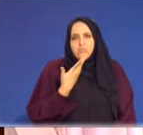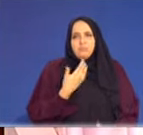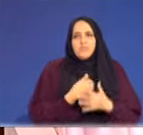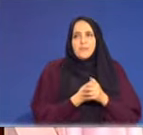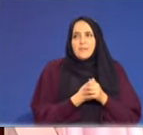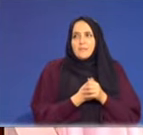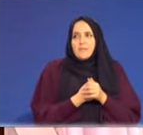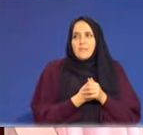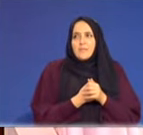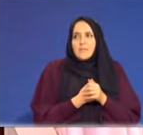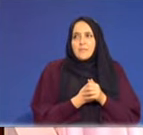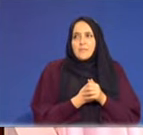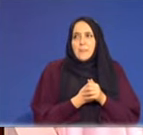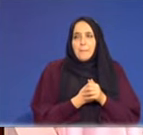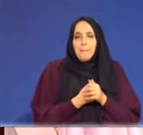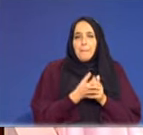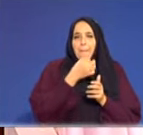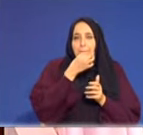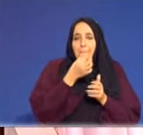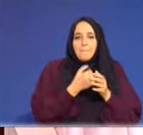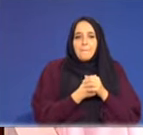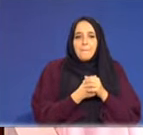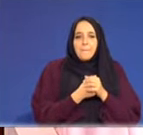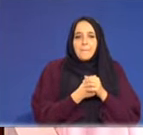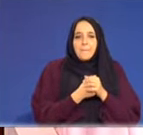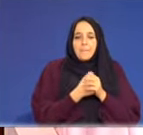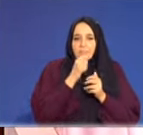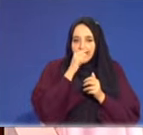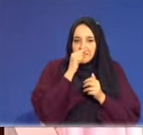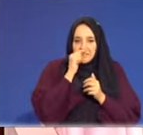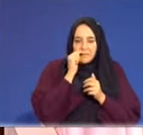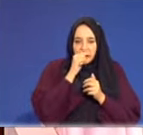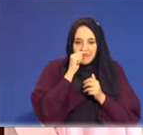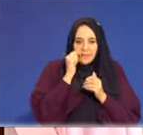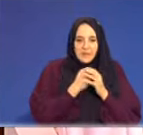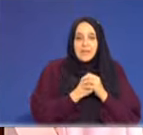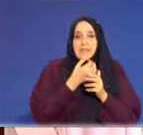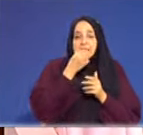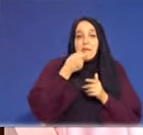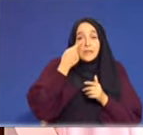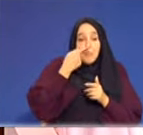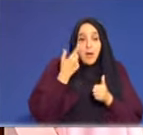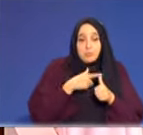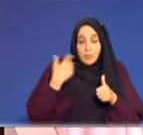خاصه كما قالت الاخت ام خالد في الصوره واضحة. نعم لانه كاين الاكسبرتيز، كاين